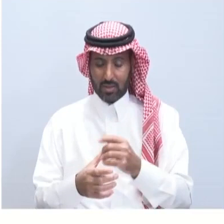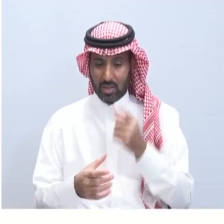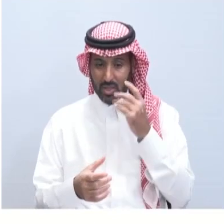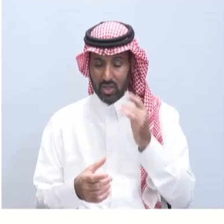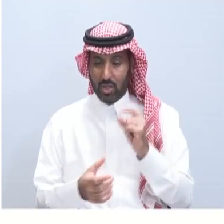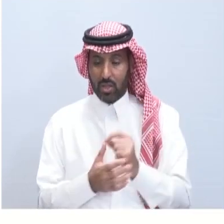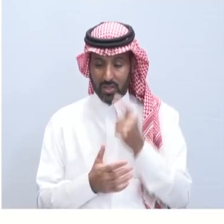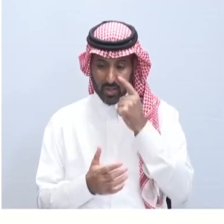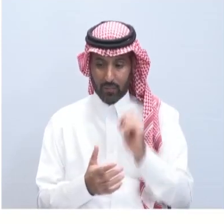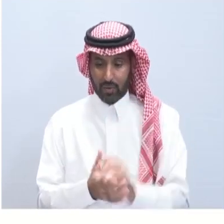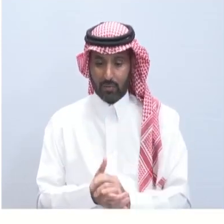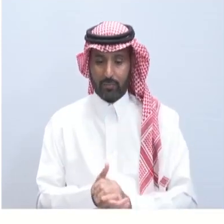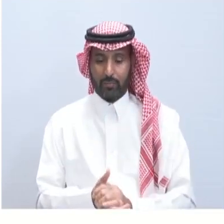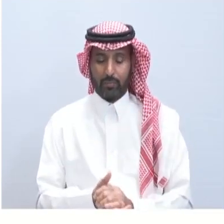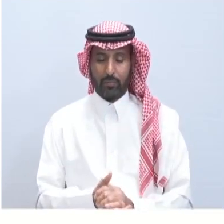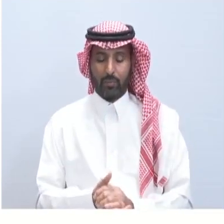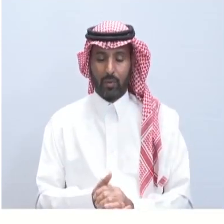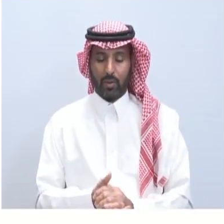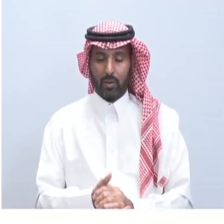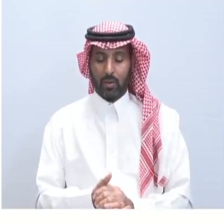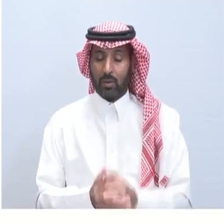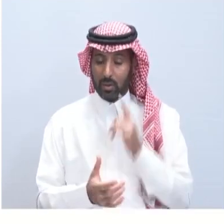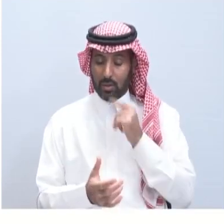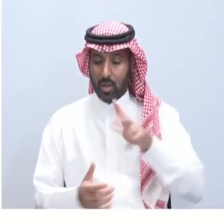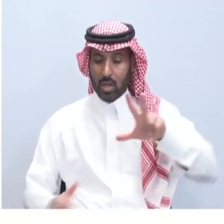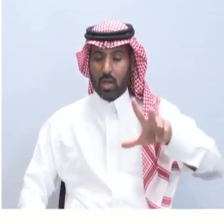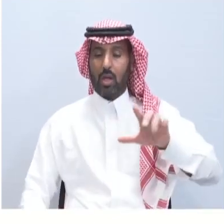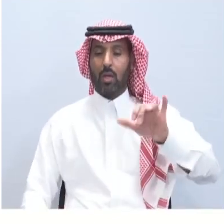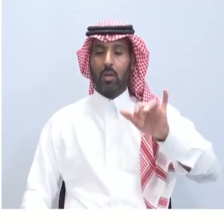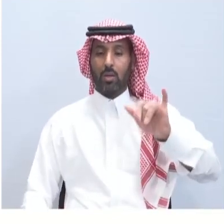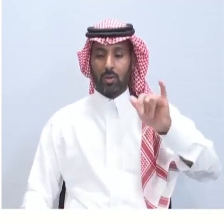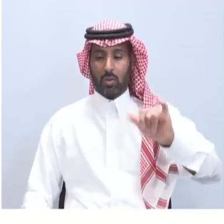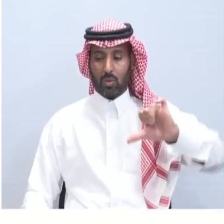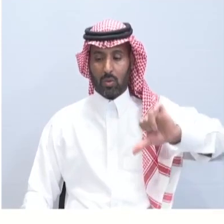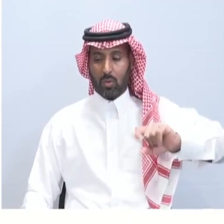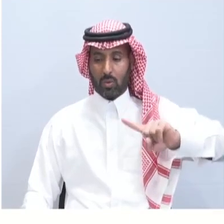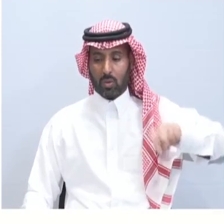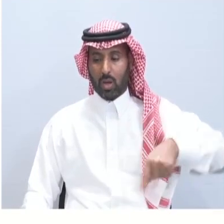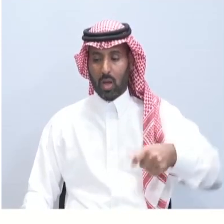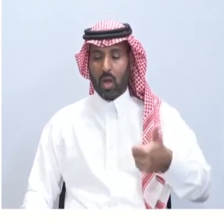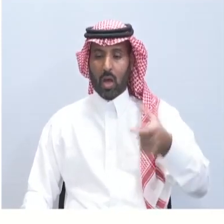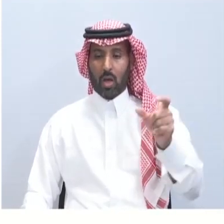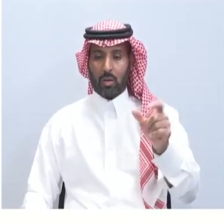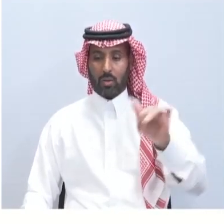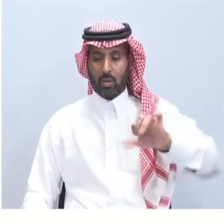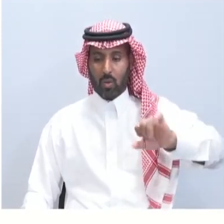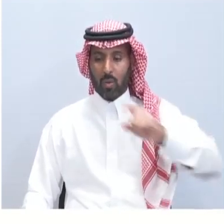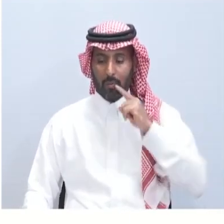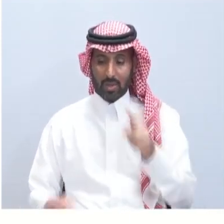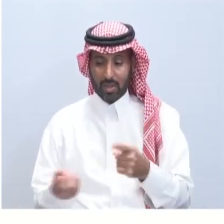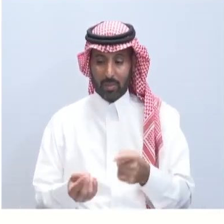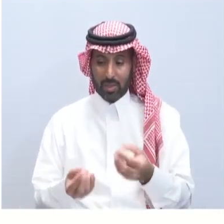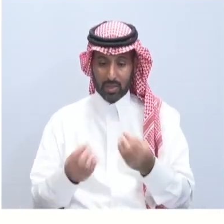ولجعل اليورانيوم اعزائي الطلبه الطبيعي اكثر قدره على الانشطار من الضروري زياده كميه